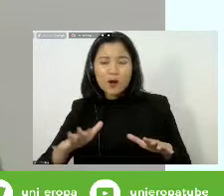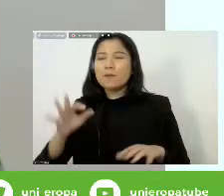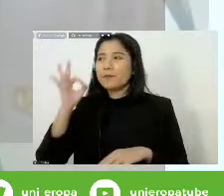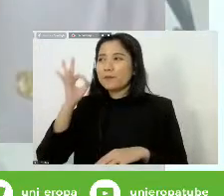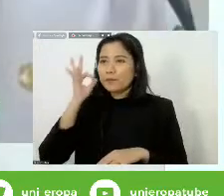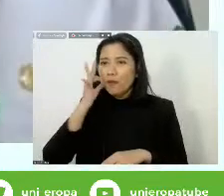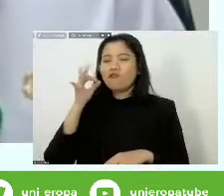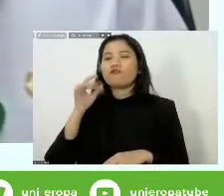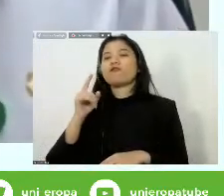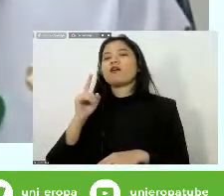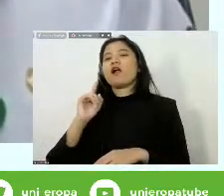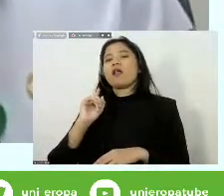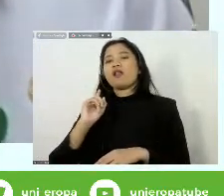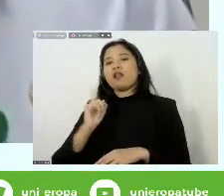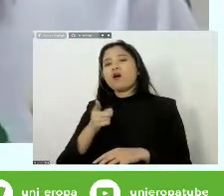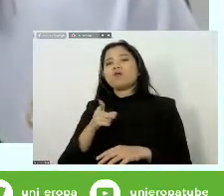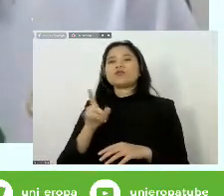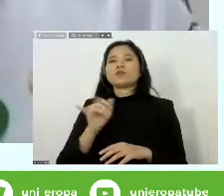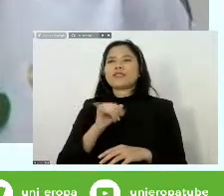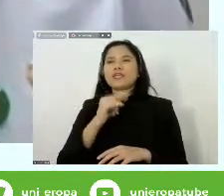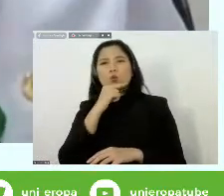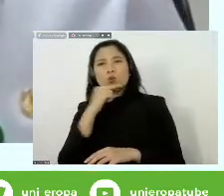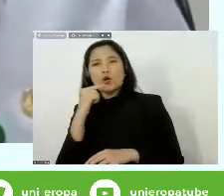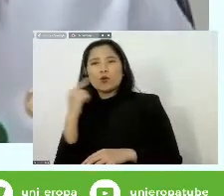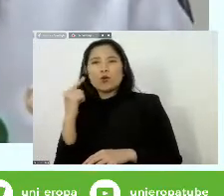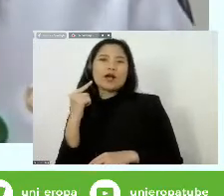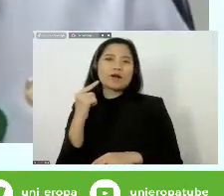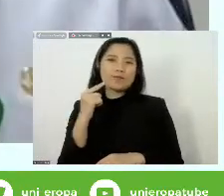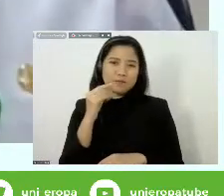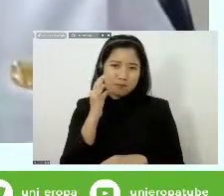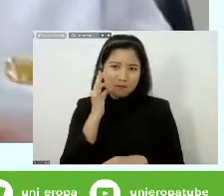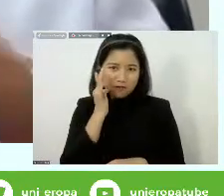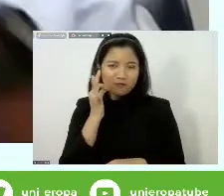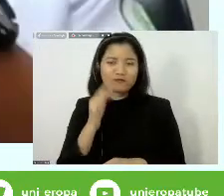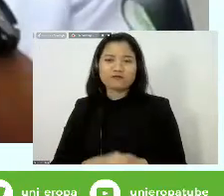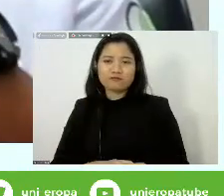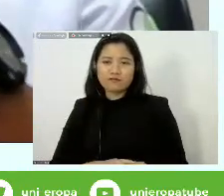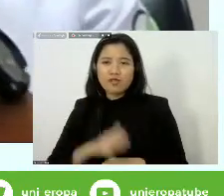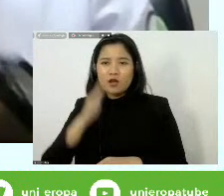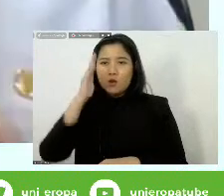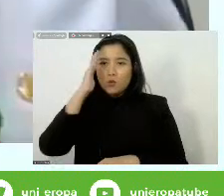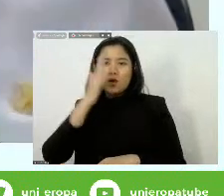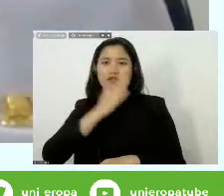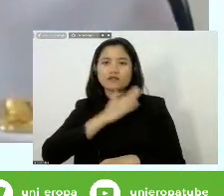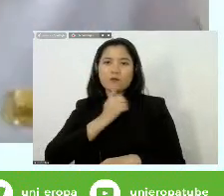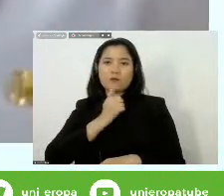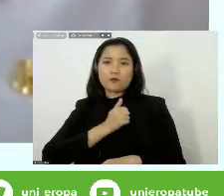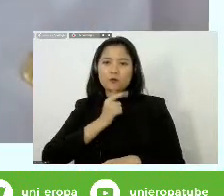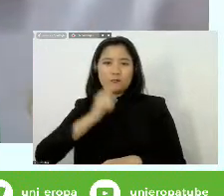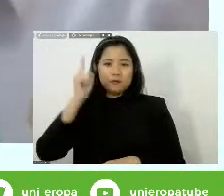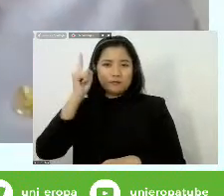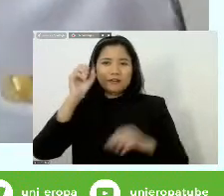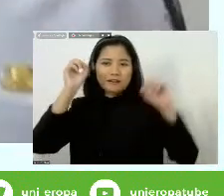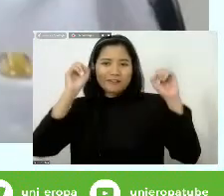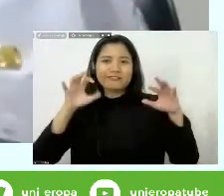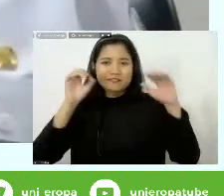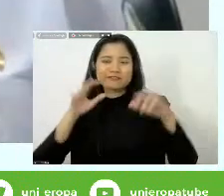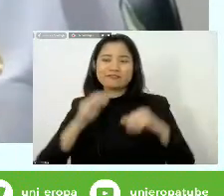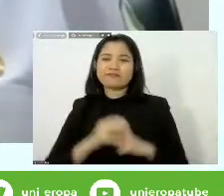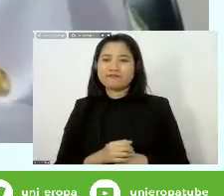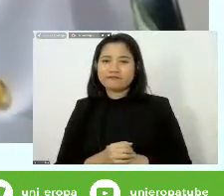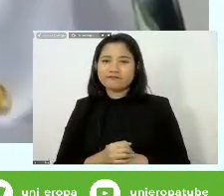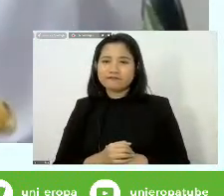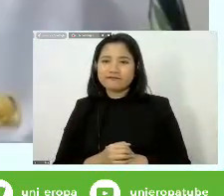maaf bila ada kekurangan wassalamu'alaikum warahmatullahi wabarakatuh Waalaikumsalam warahmatullah wabarakatuh